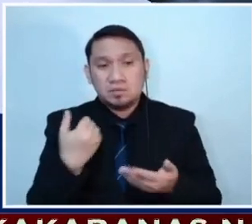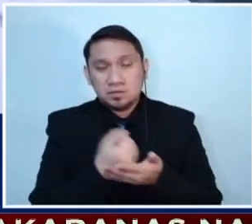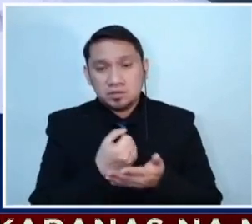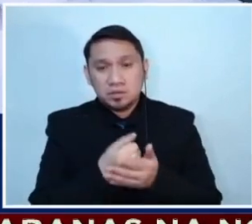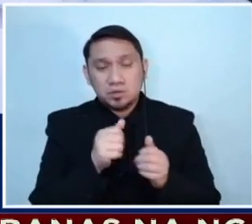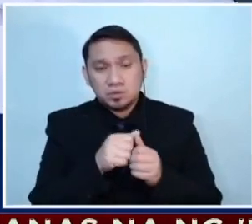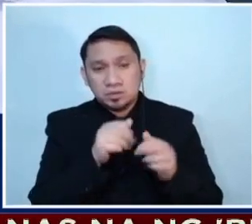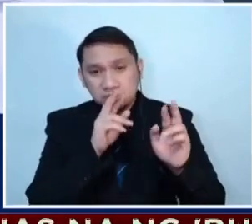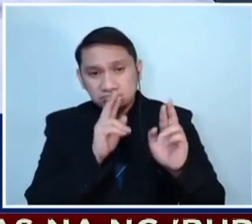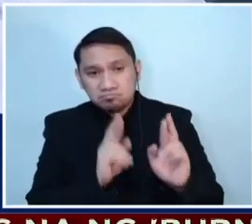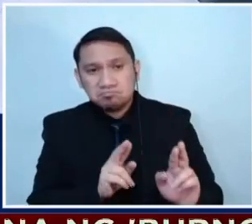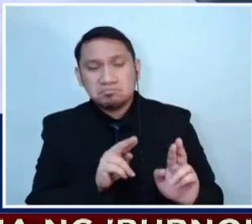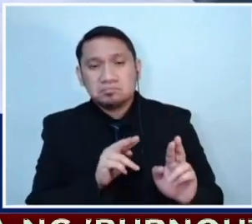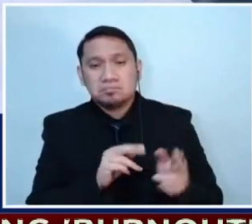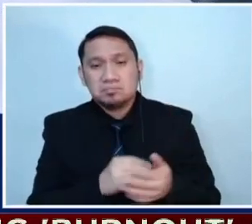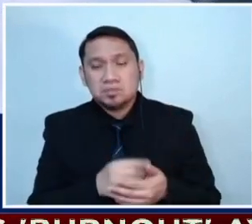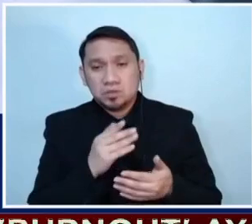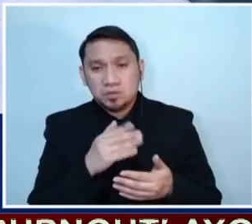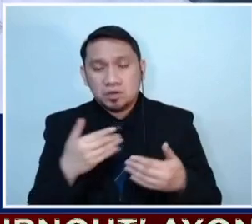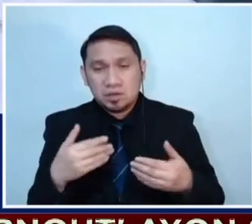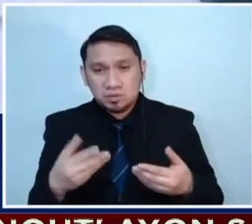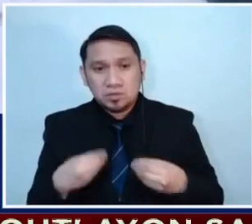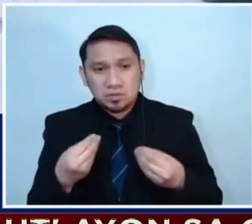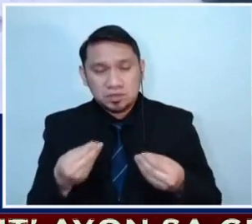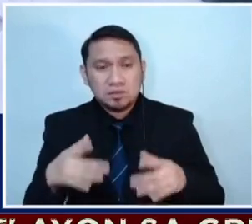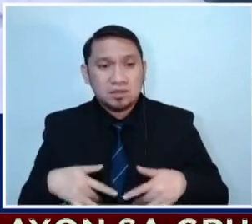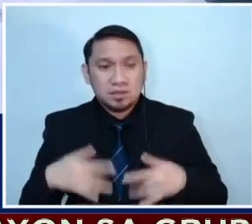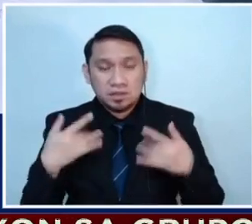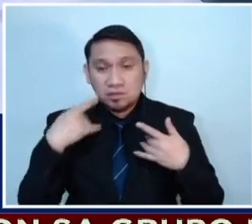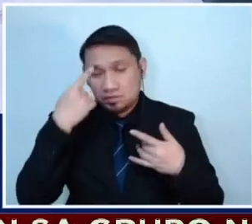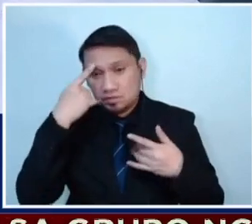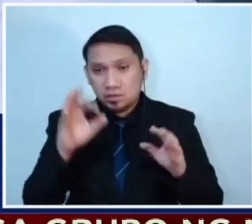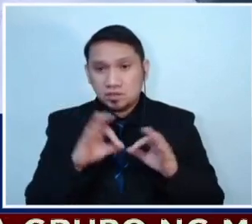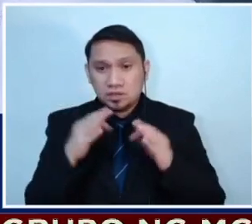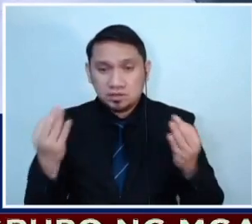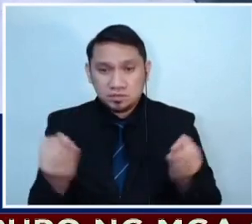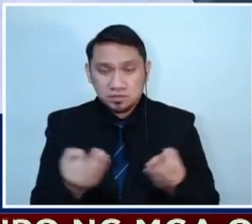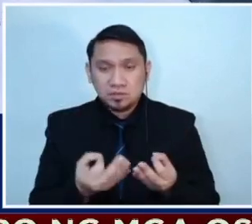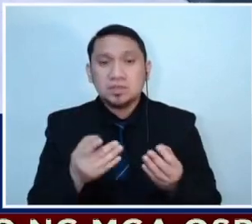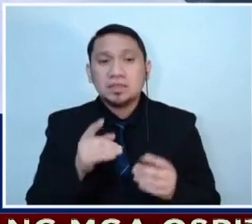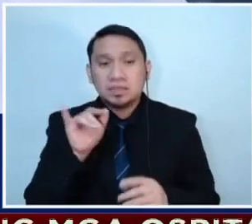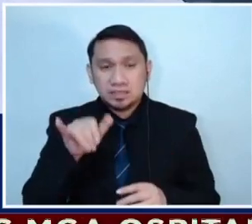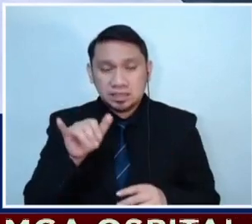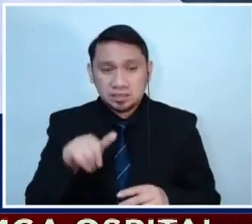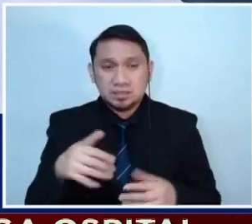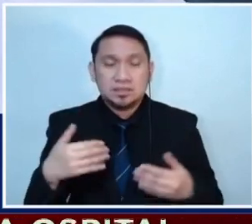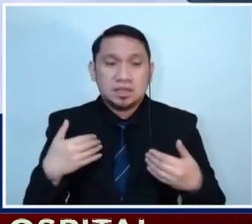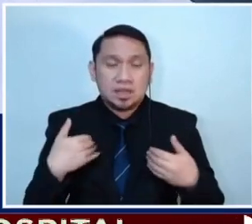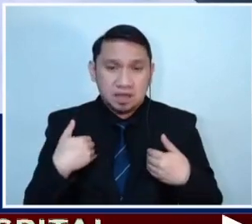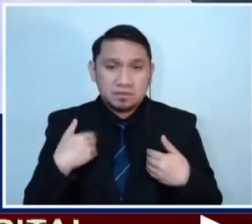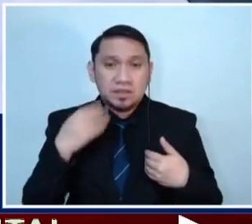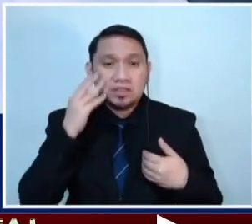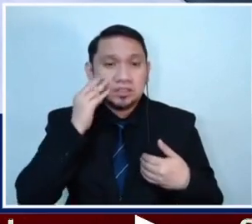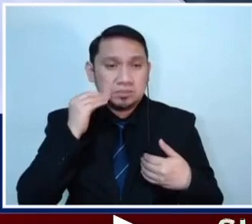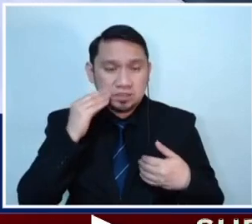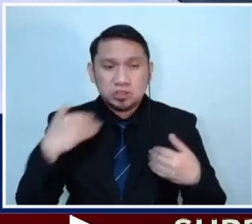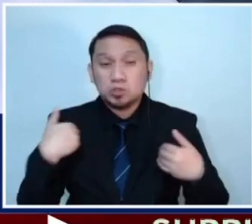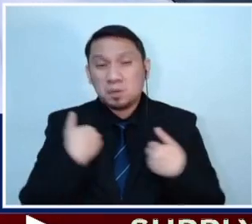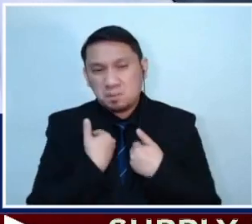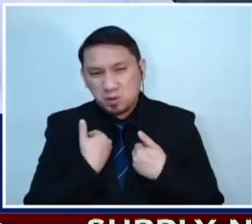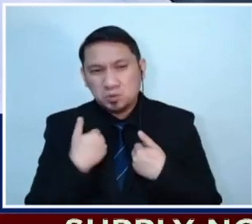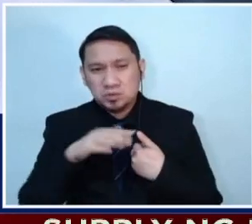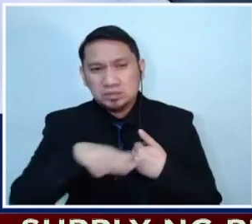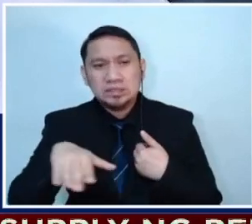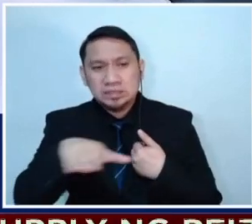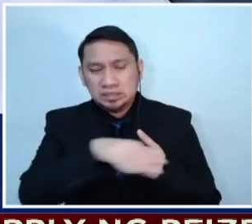at sapat para makabuhay doon sa kanilang family. So yes, nakaka-experience ng mass burnout yung ating mga